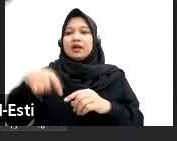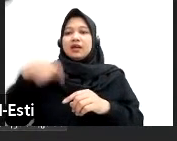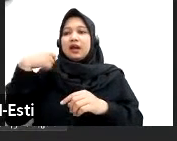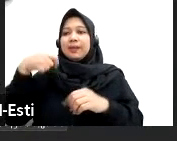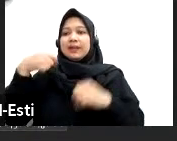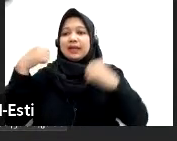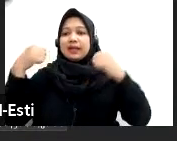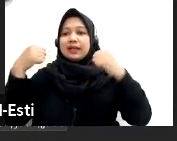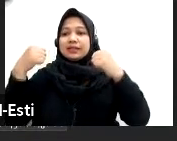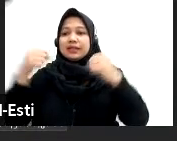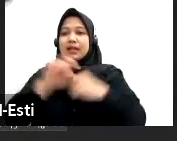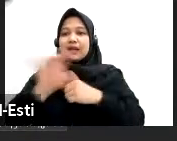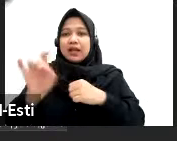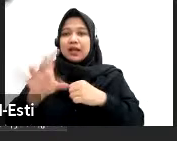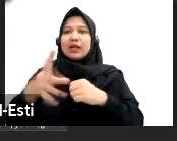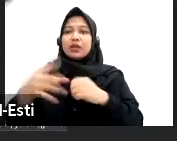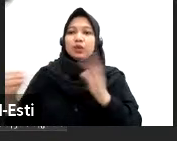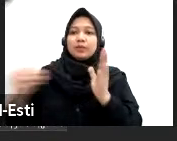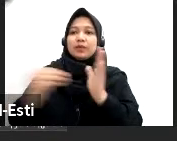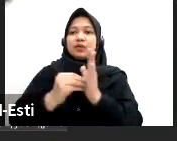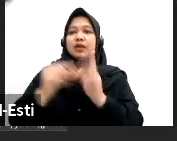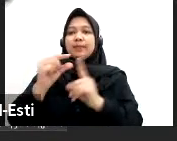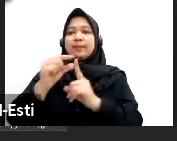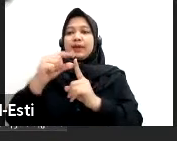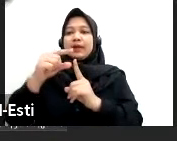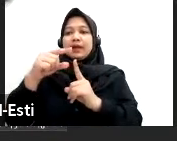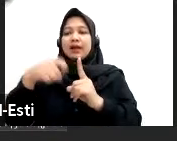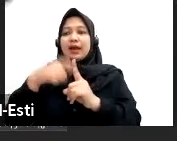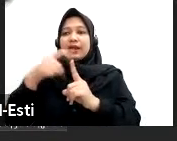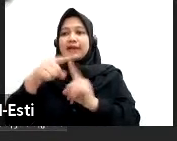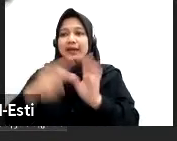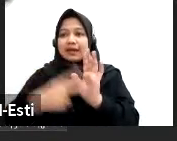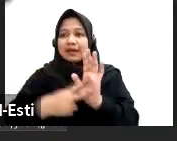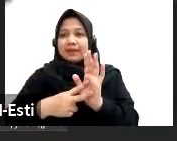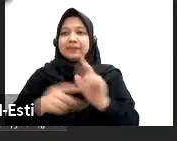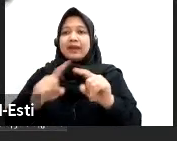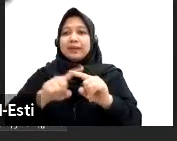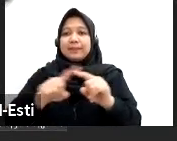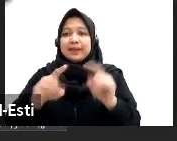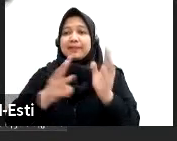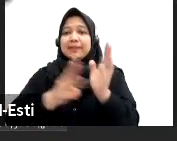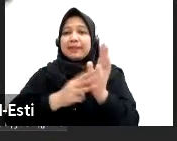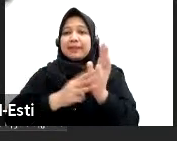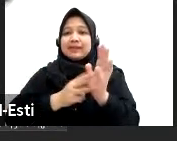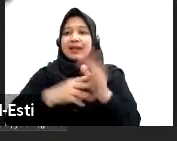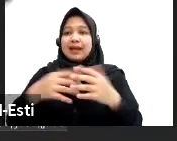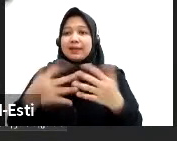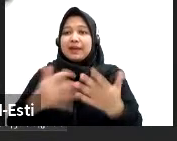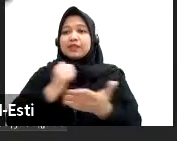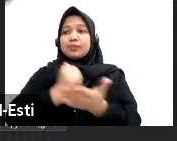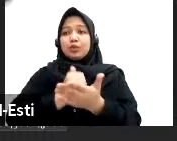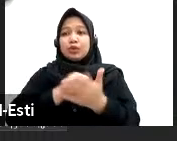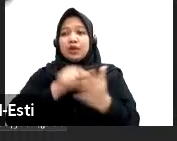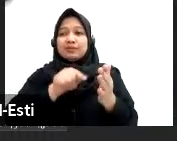pktm tetapi yang menjadi permasalahan juga disini kita seharusnya bisa menjadi cikal bakal dari LDR punya